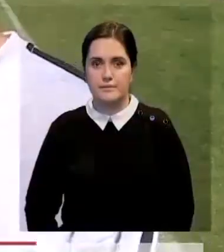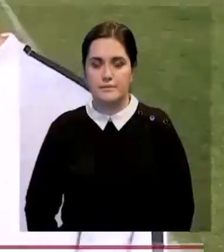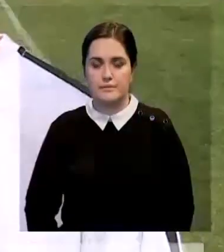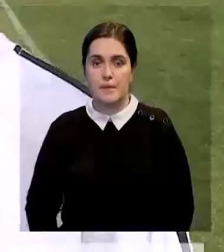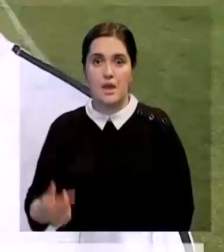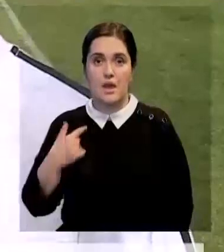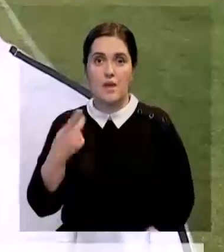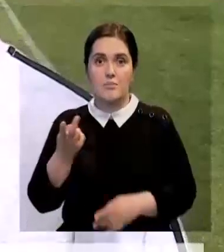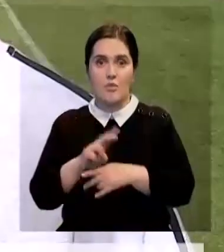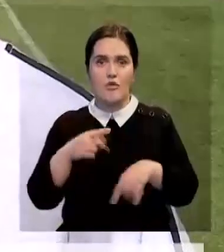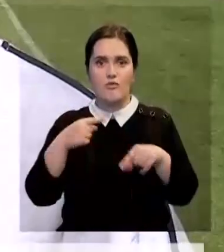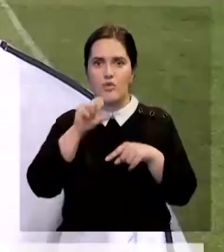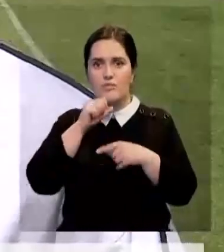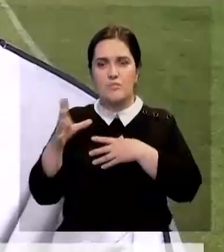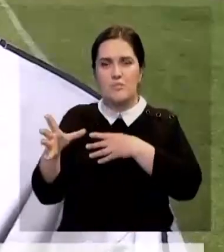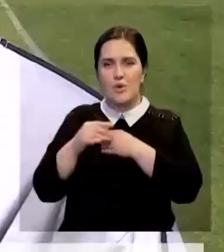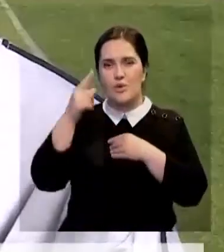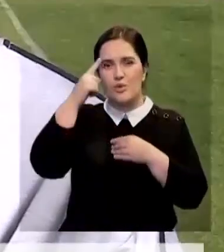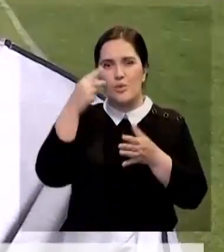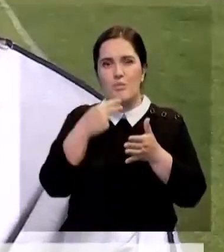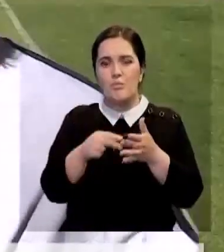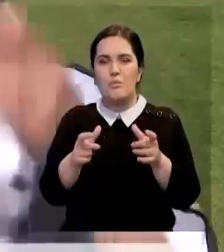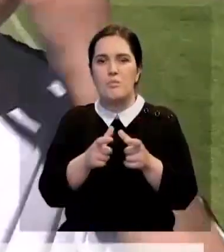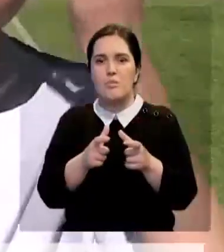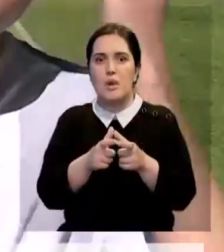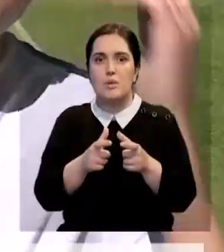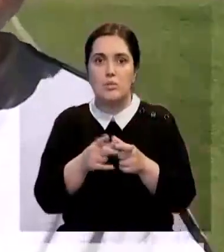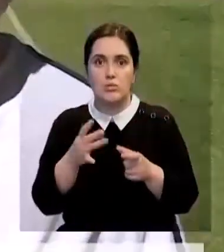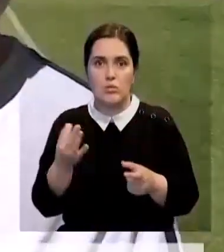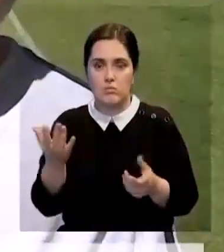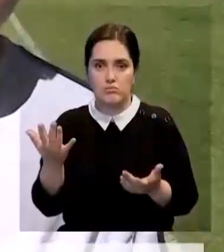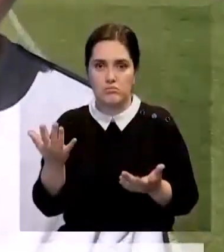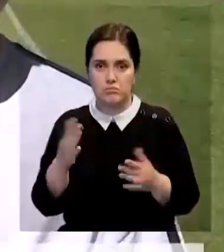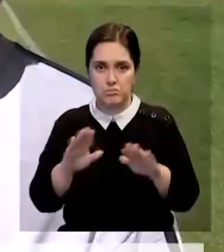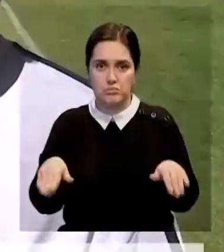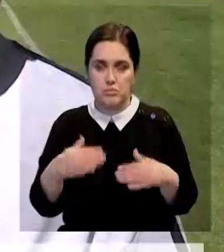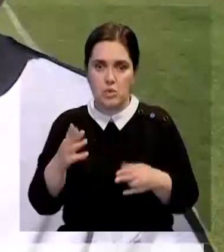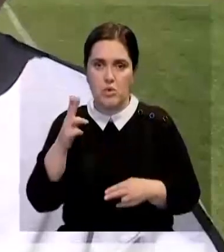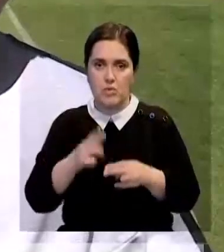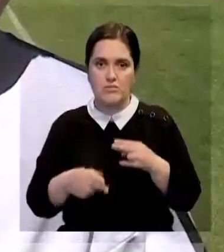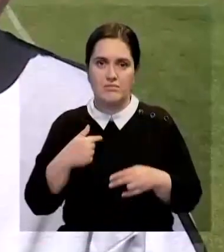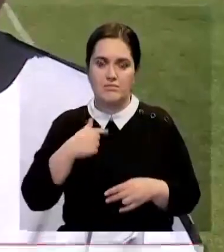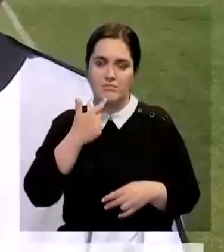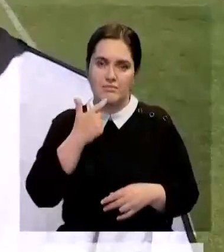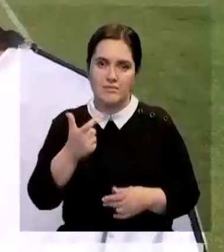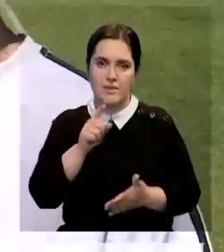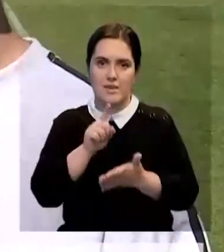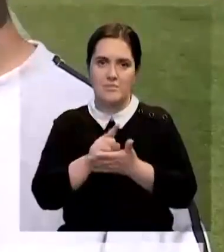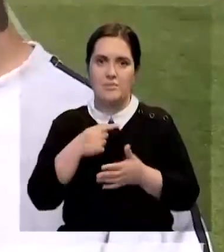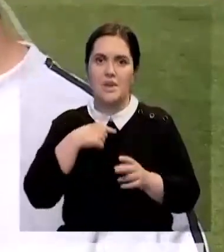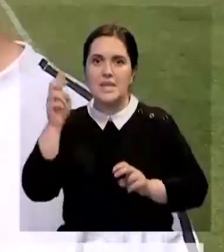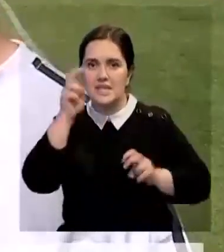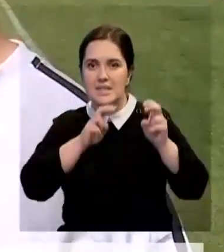Я приехал на футбол с дедушкой. Думали, купим билеты на месте, но на кассе их не оказалось. Пропустить такую встречу я не мог, поэтому